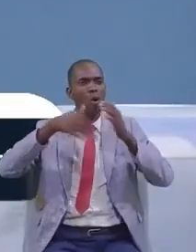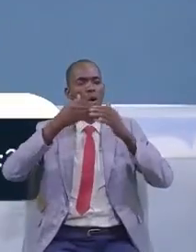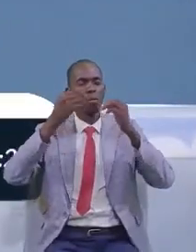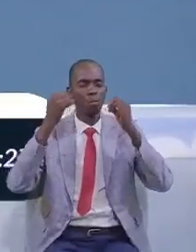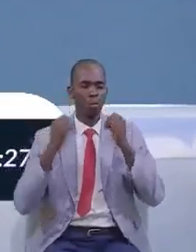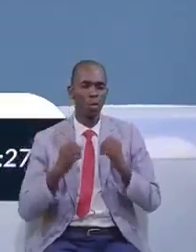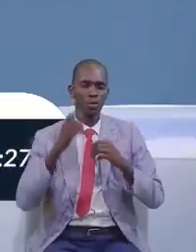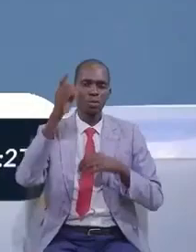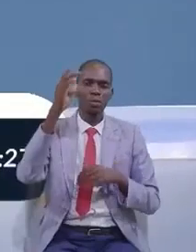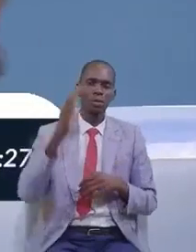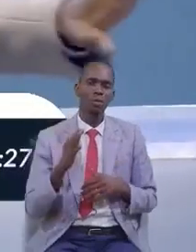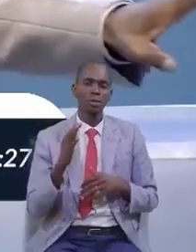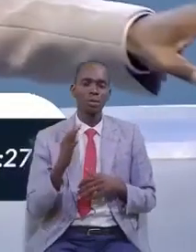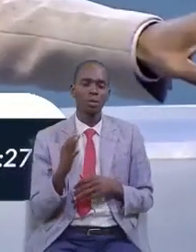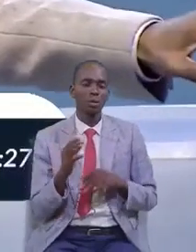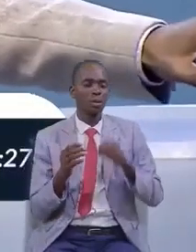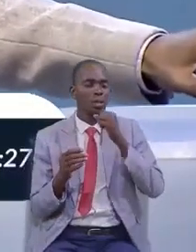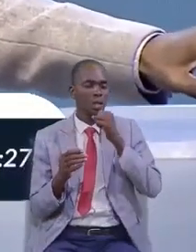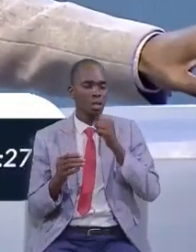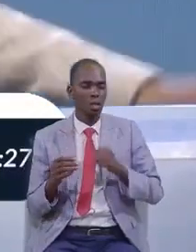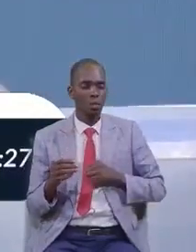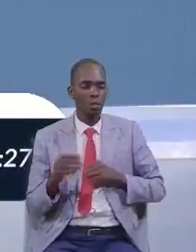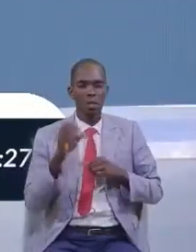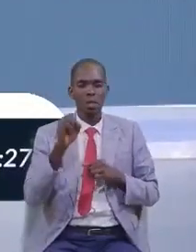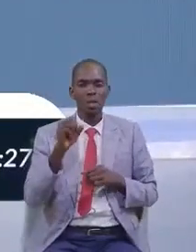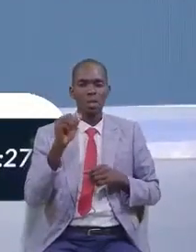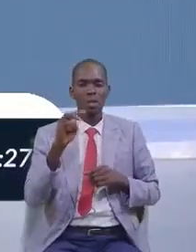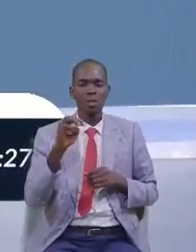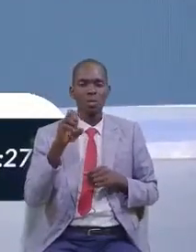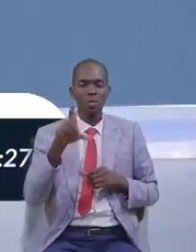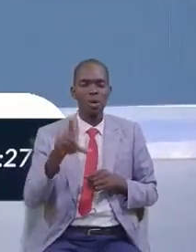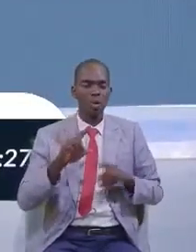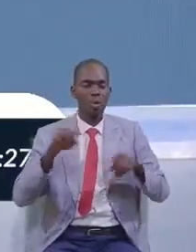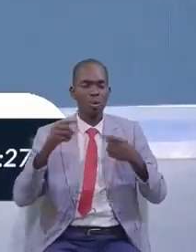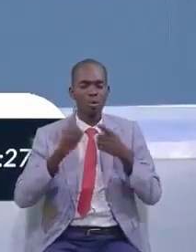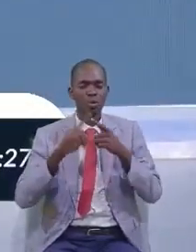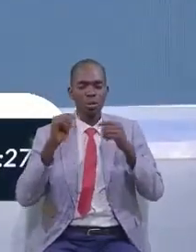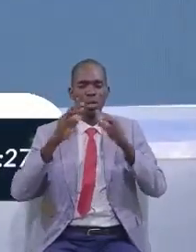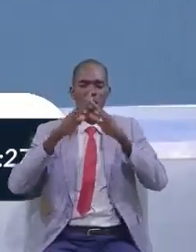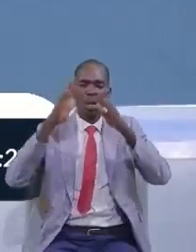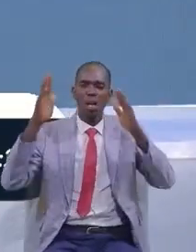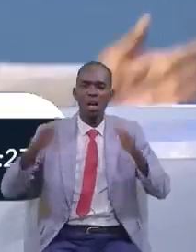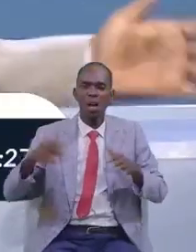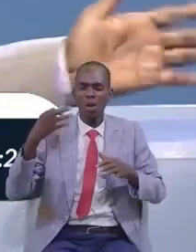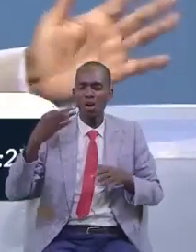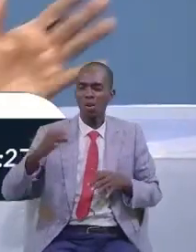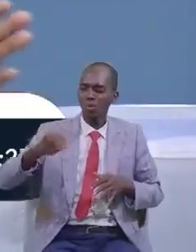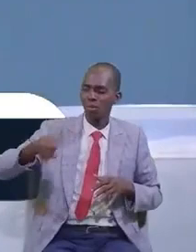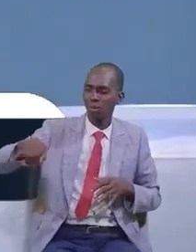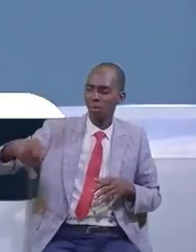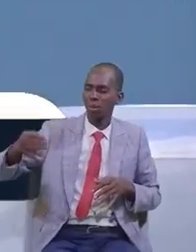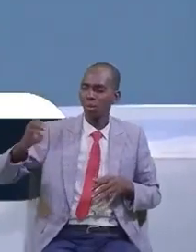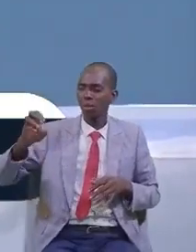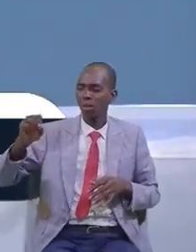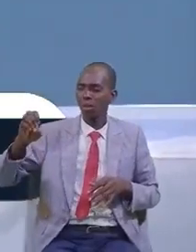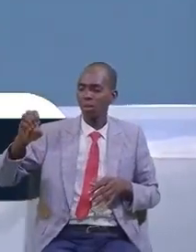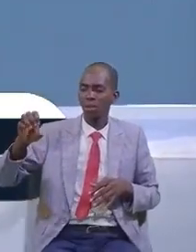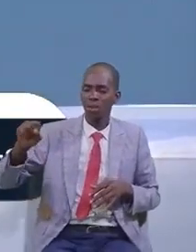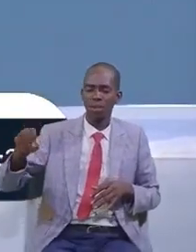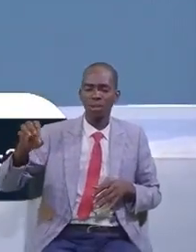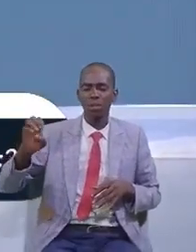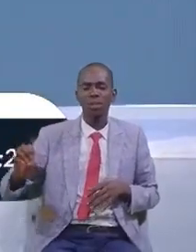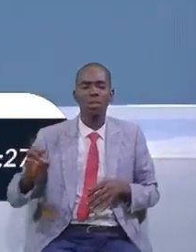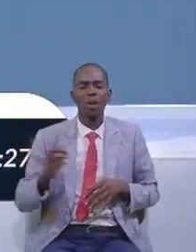రాయబారిగా అభిషిక్తుడు. Samuel went to the house of Jesse. సమూయేలు యెషయి ఇంటికి వెళ్తున్నాడు. All the children